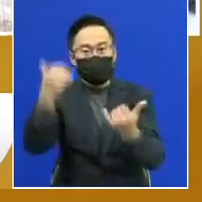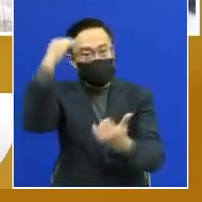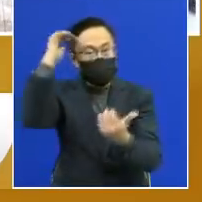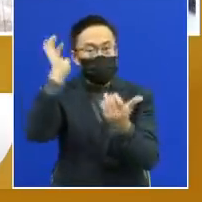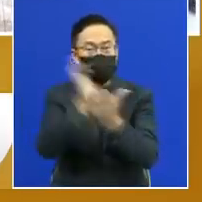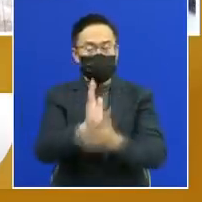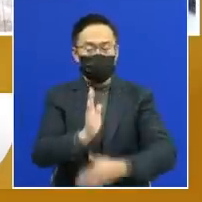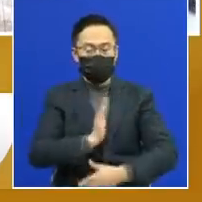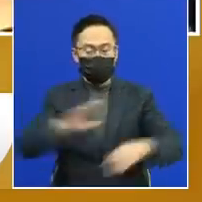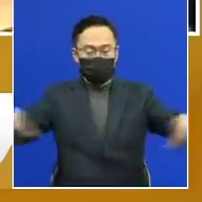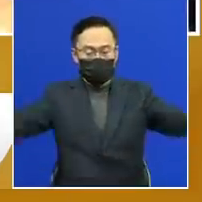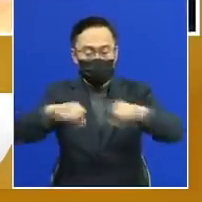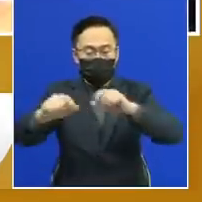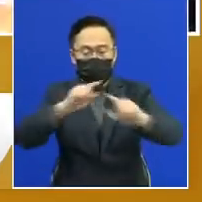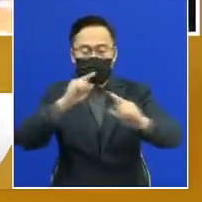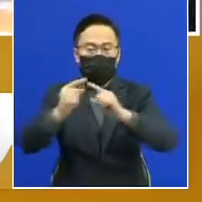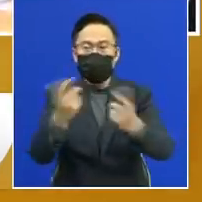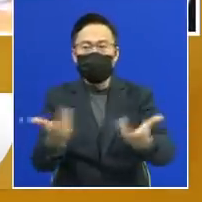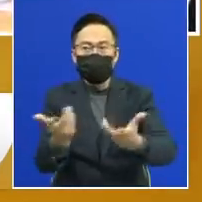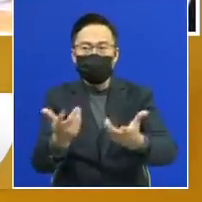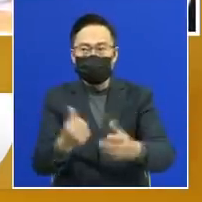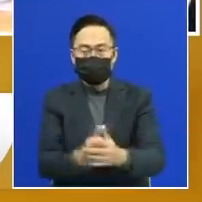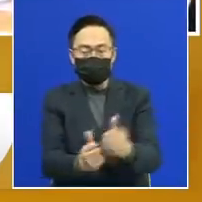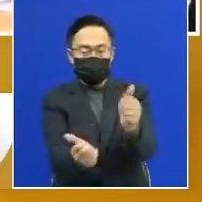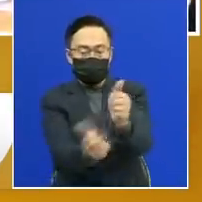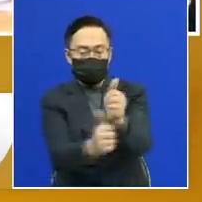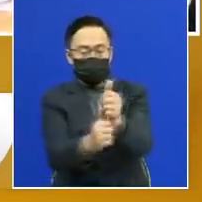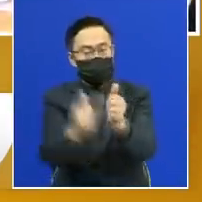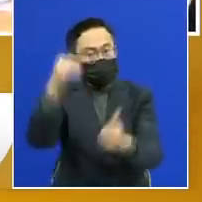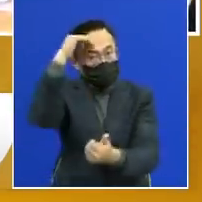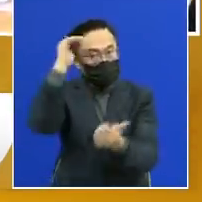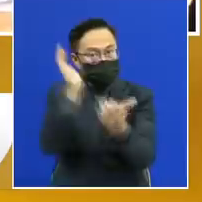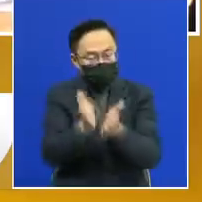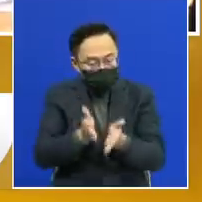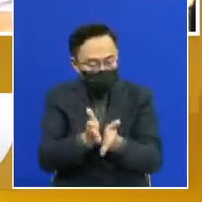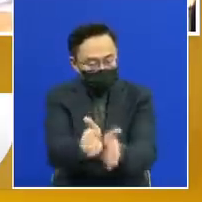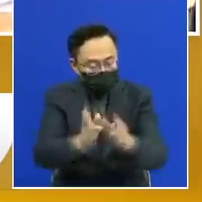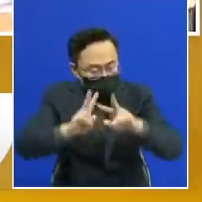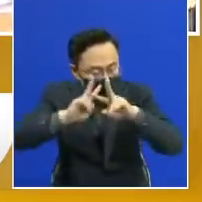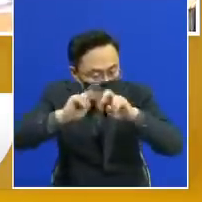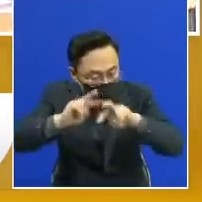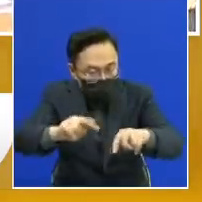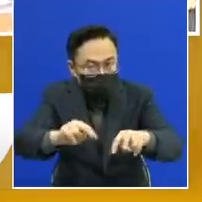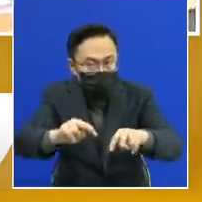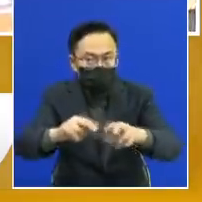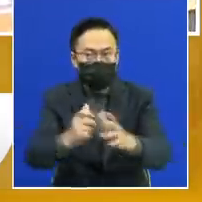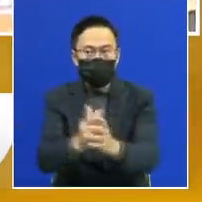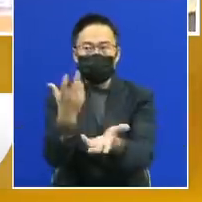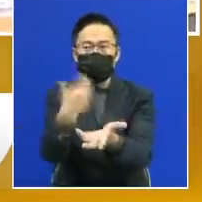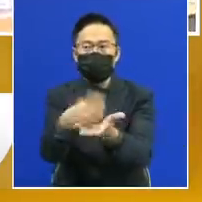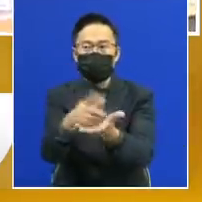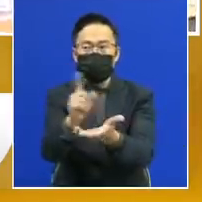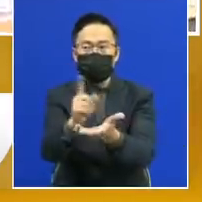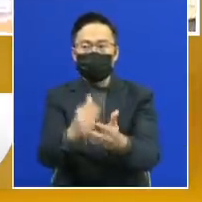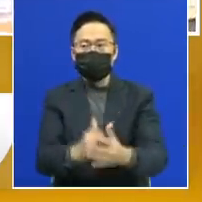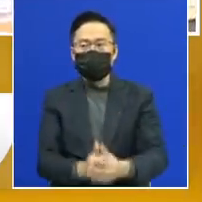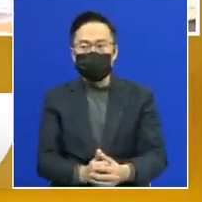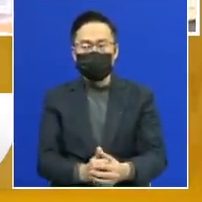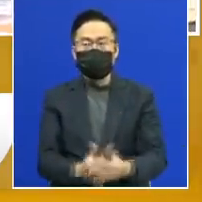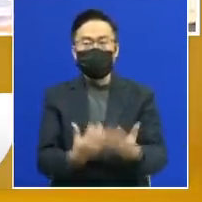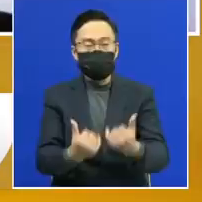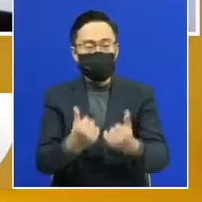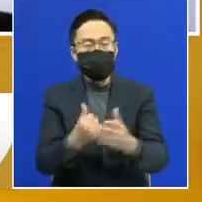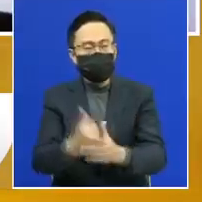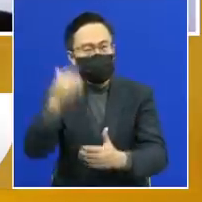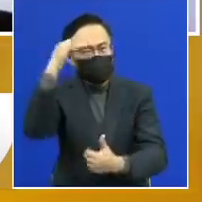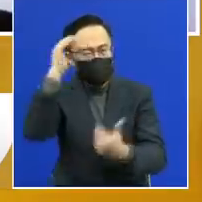รศักดิ์แสนโทธีรักษ์รองสารวัตรสอบสวนนะคะทางด้านของร้อยตำรวจเอกธีรศักดิ์เนี่ยบอกว่าได้มีการ